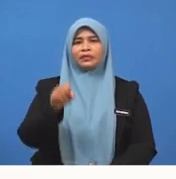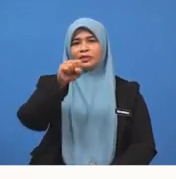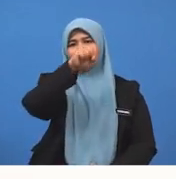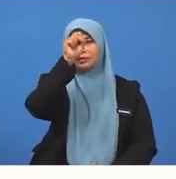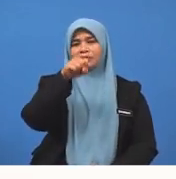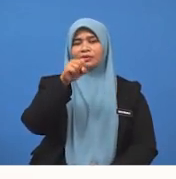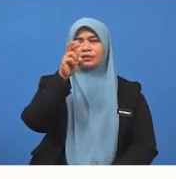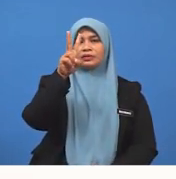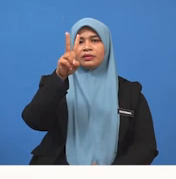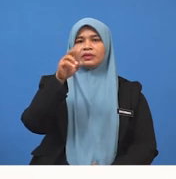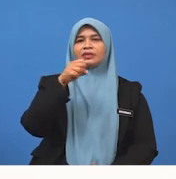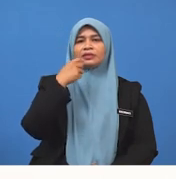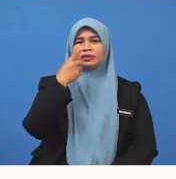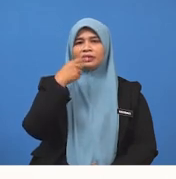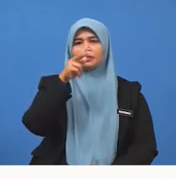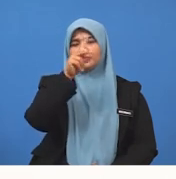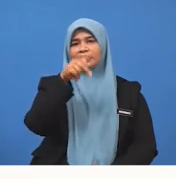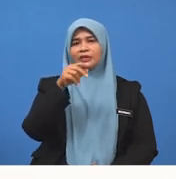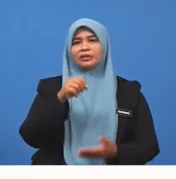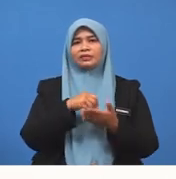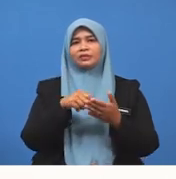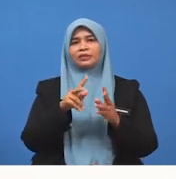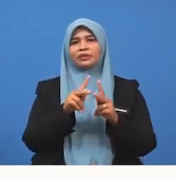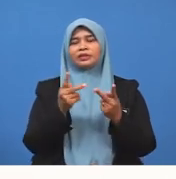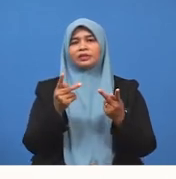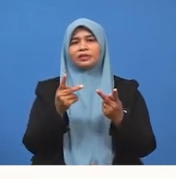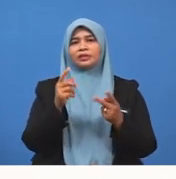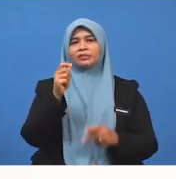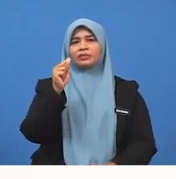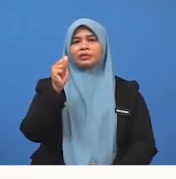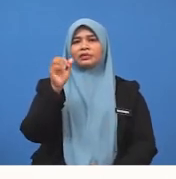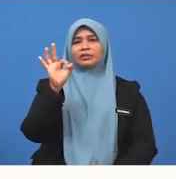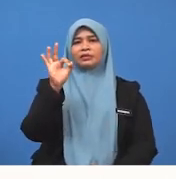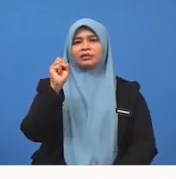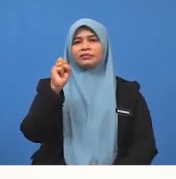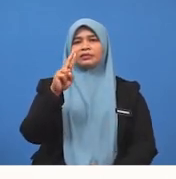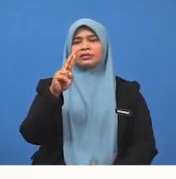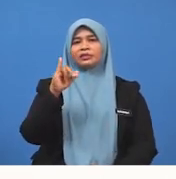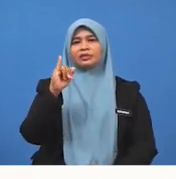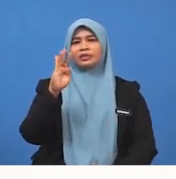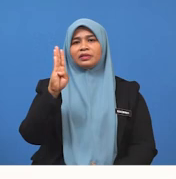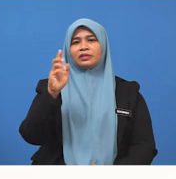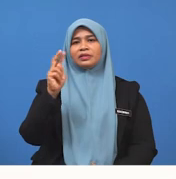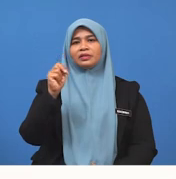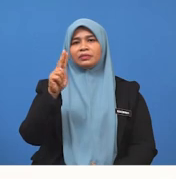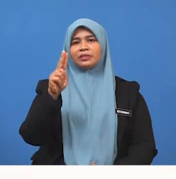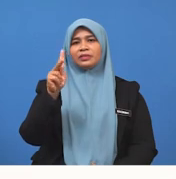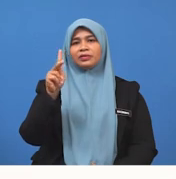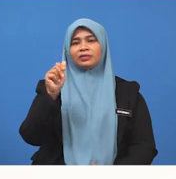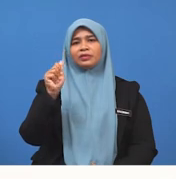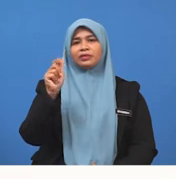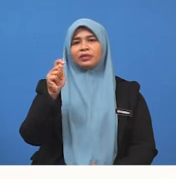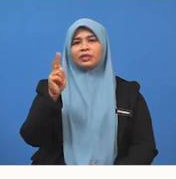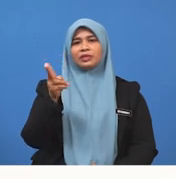Hai seorang kedua Siapakah penulis kitab tafsir Ibnu Katsir Hei as-syahid